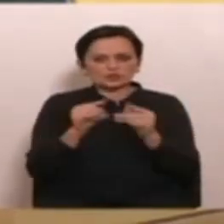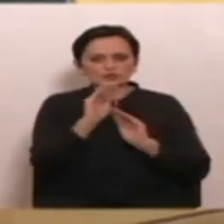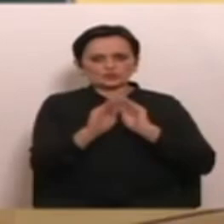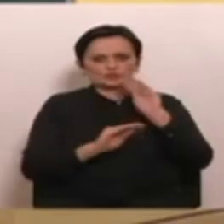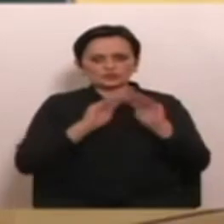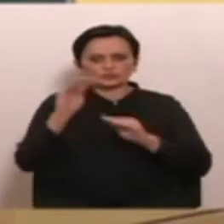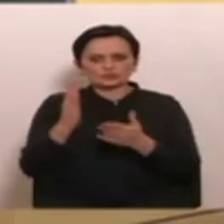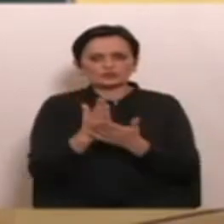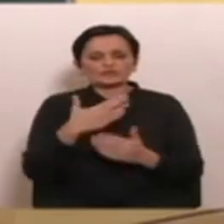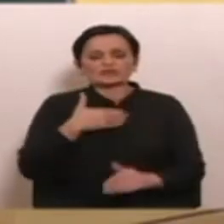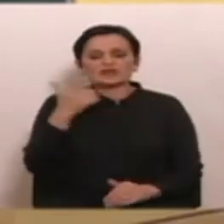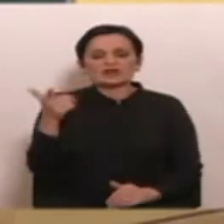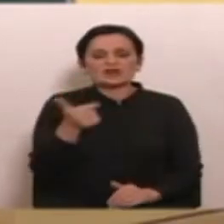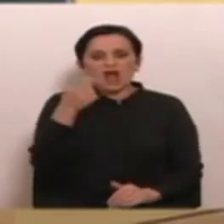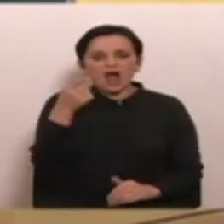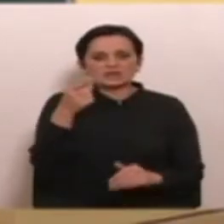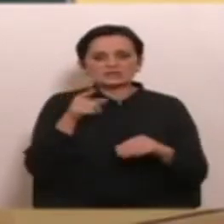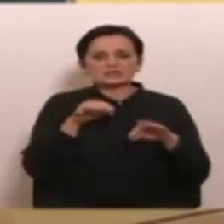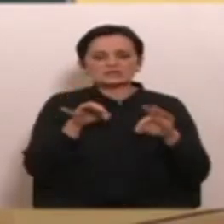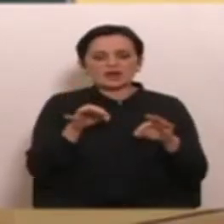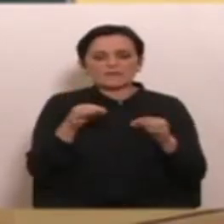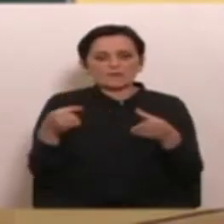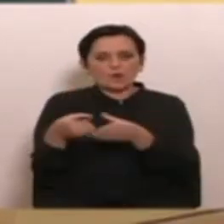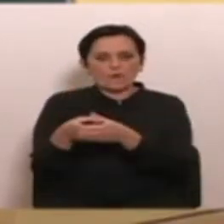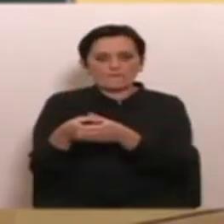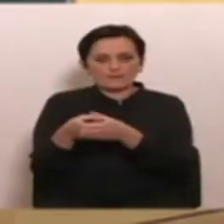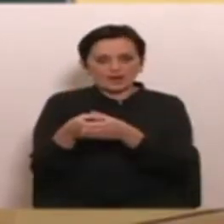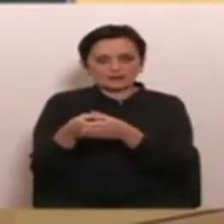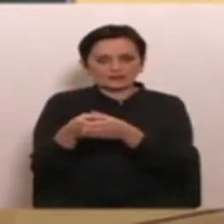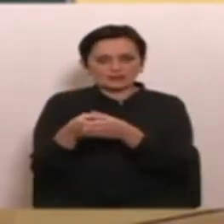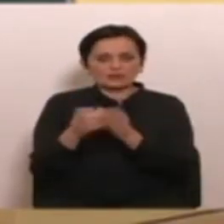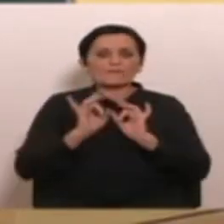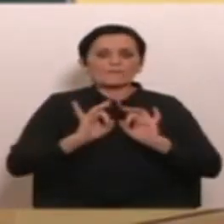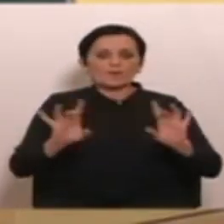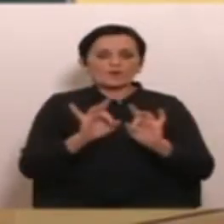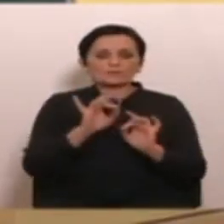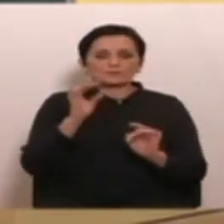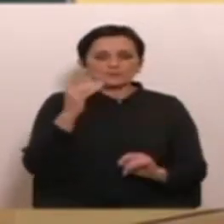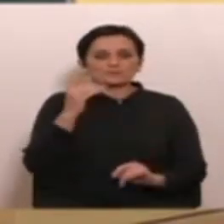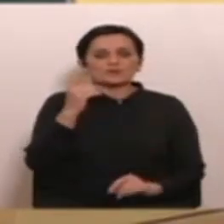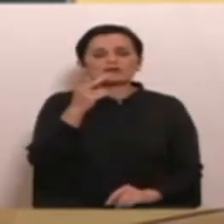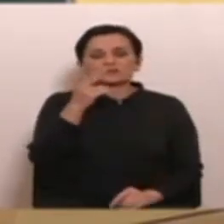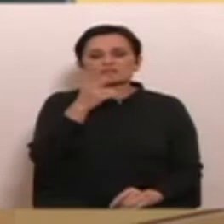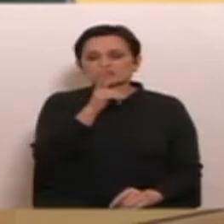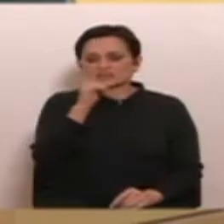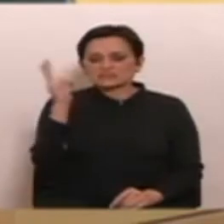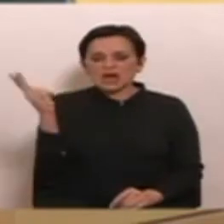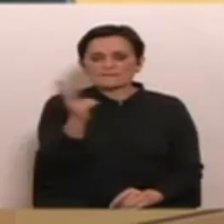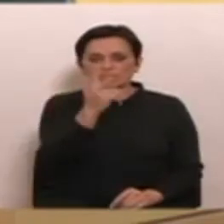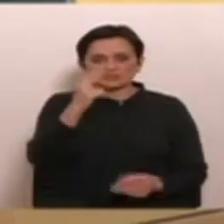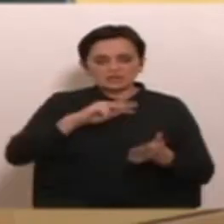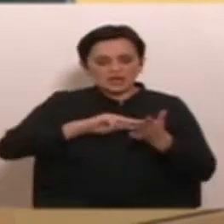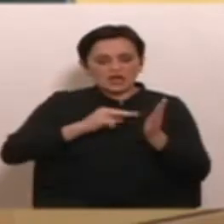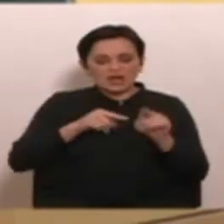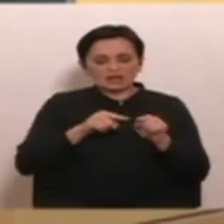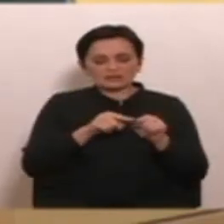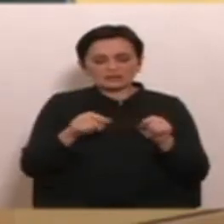ჩვენი გაზის ტრანსპორტირების კომპანია. მოგეხსენებათ, რომ სამწლიანი გეგმის ფარგლებში ჩვენი გაზიფიცირების